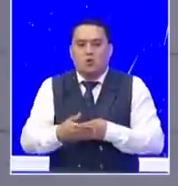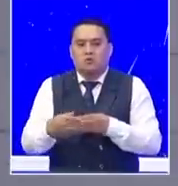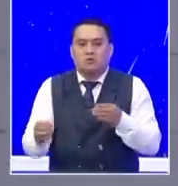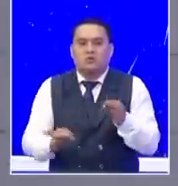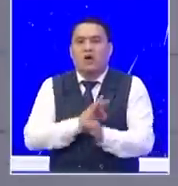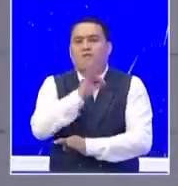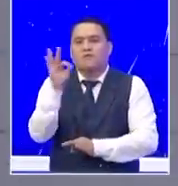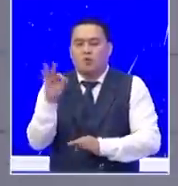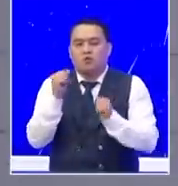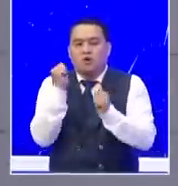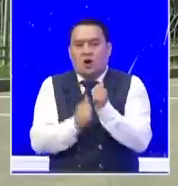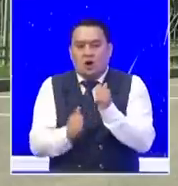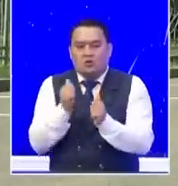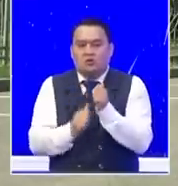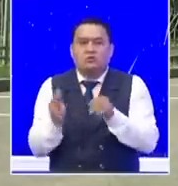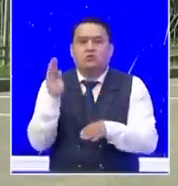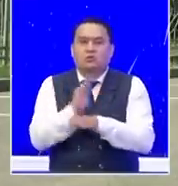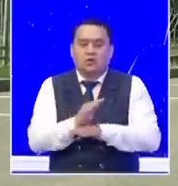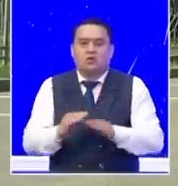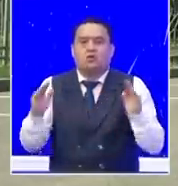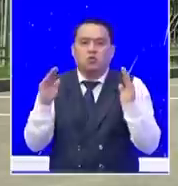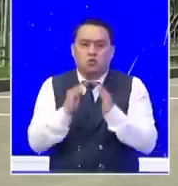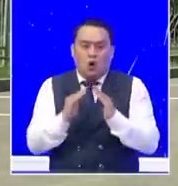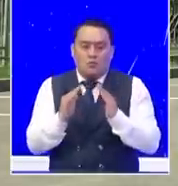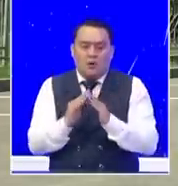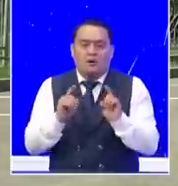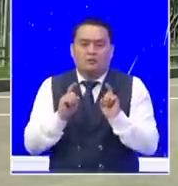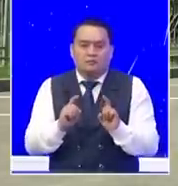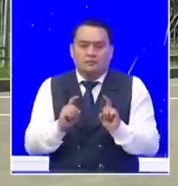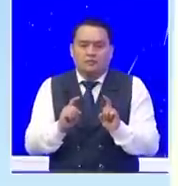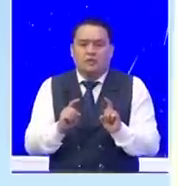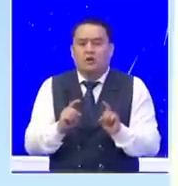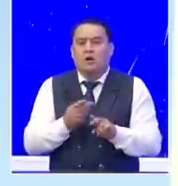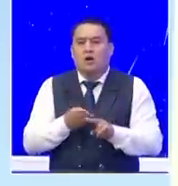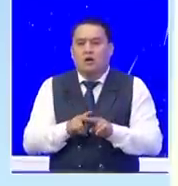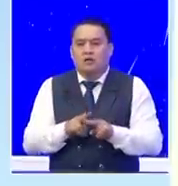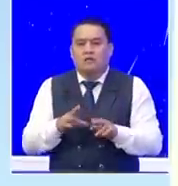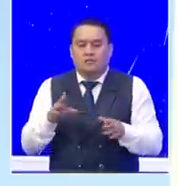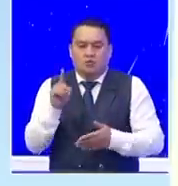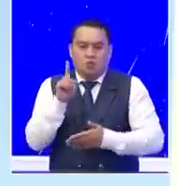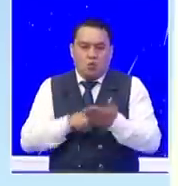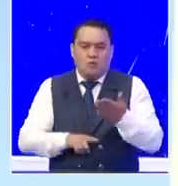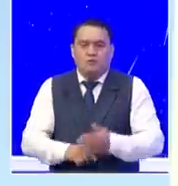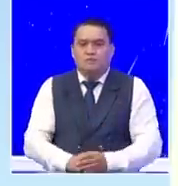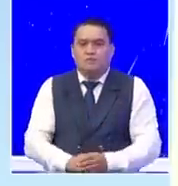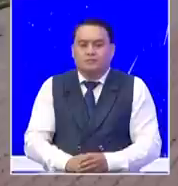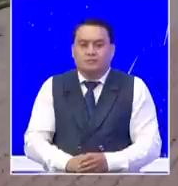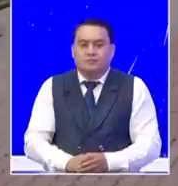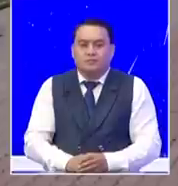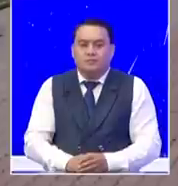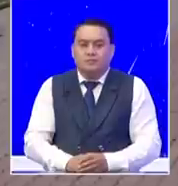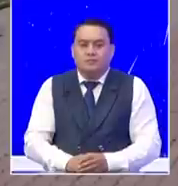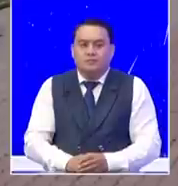солнце, каждый может прочесть дополнительный нафиль намаз, говорят представители духовного управления мусульман Казахстана.